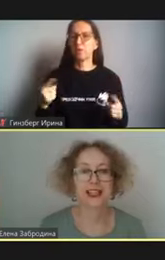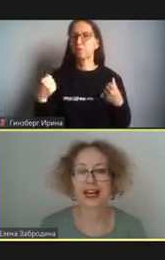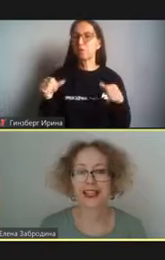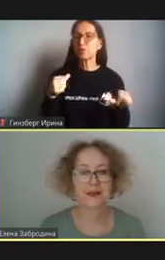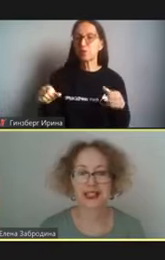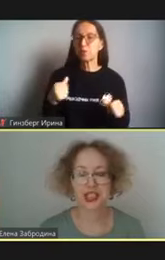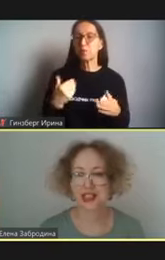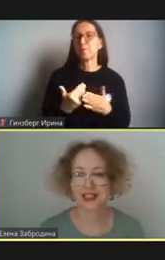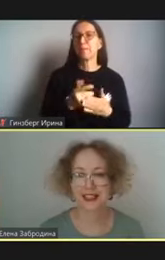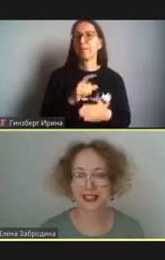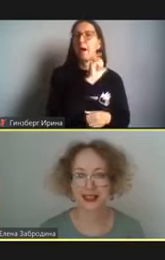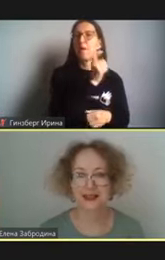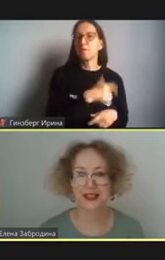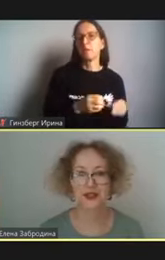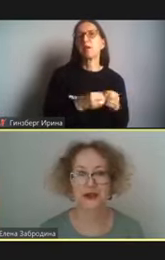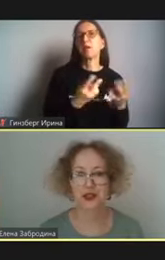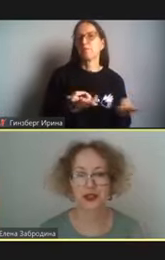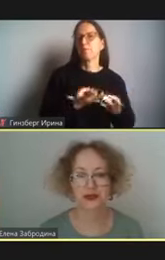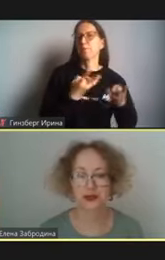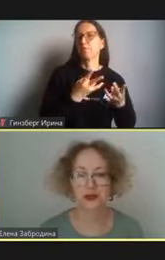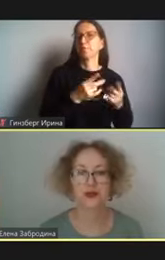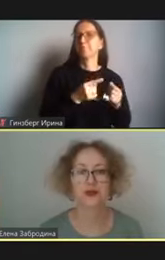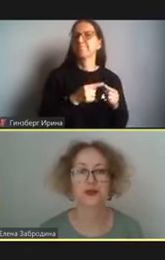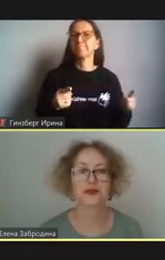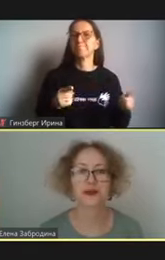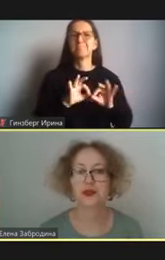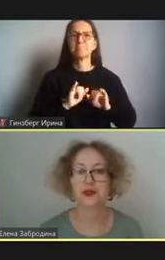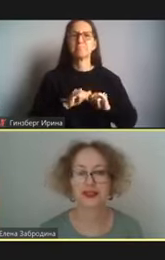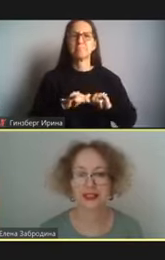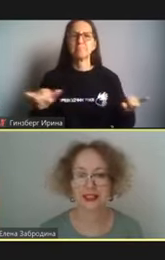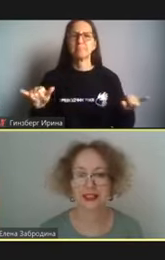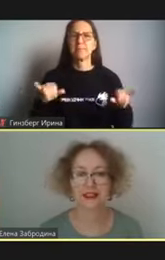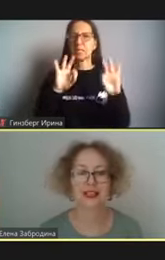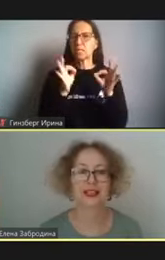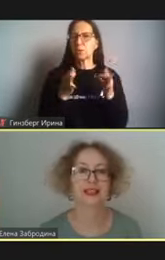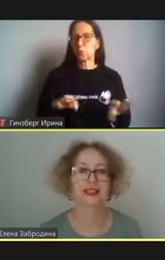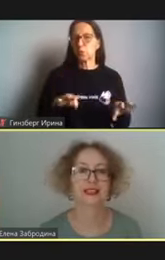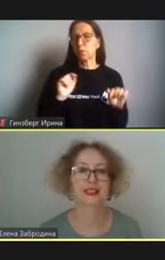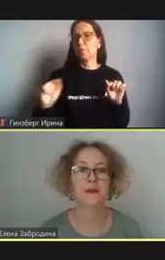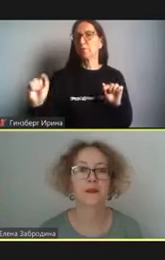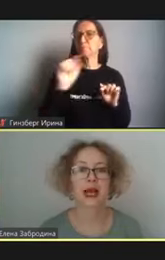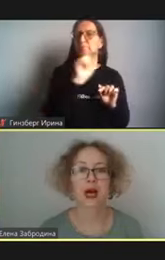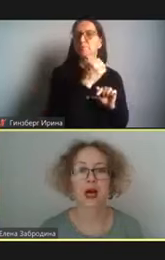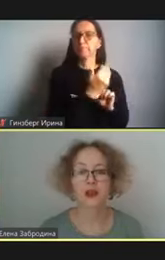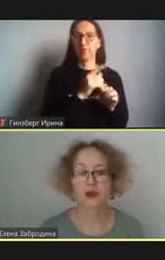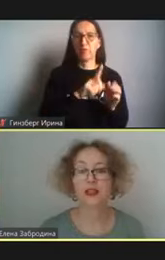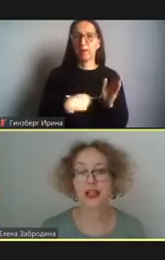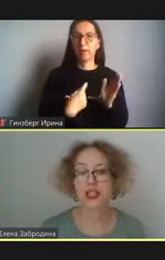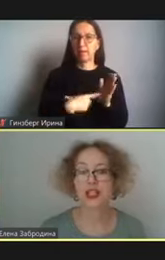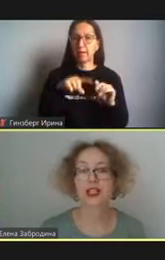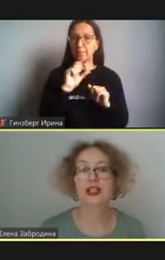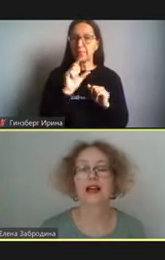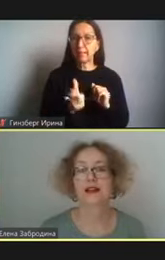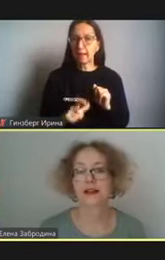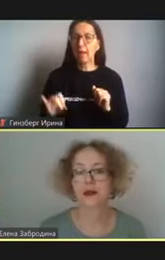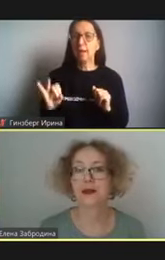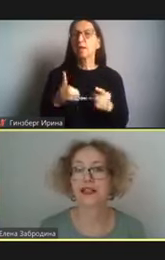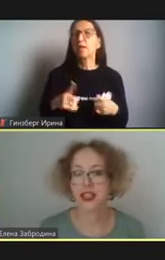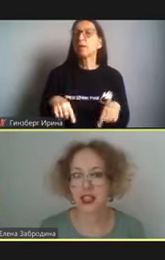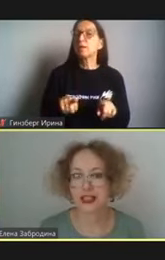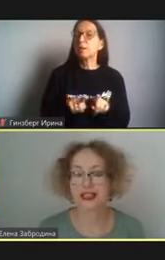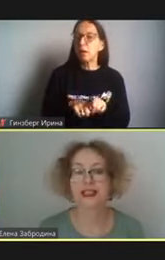в Италии продолжается рассвет тоже искусства во многих городах итальянских. Но также